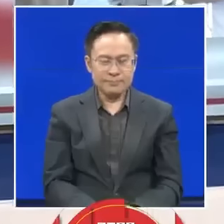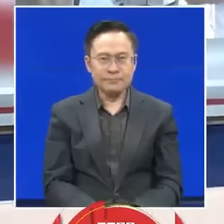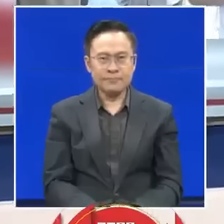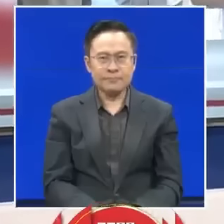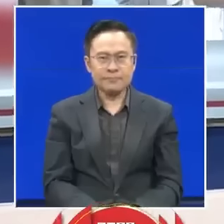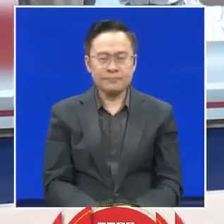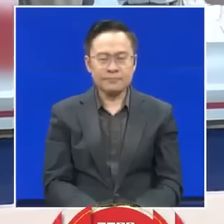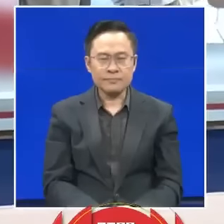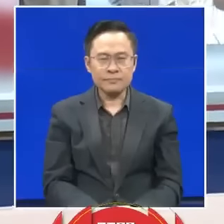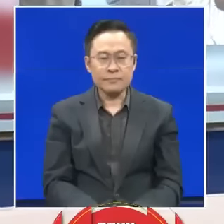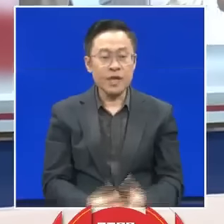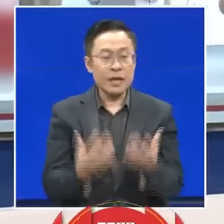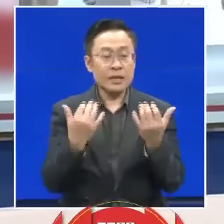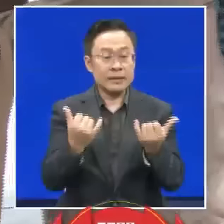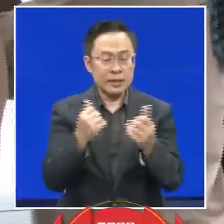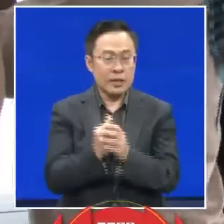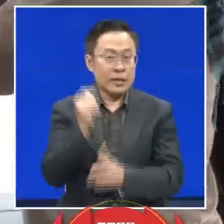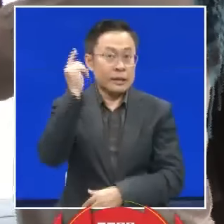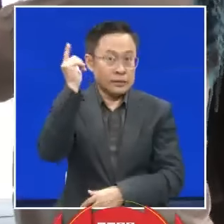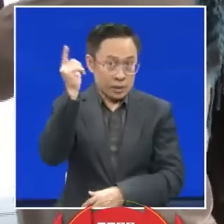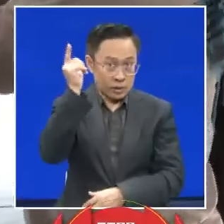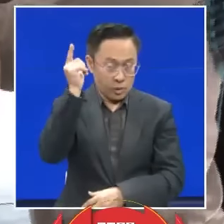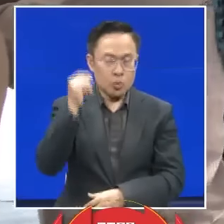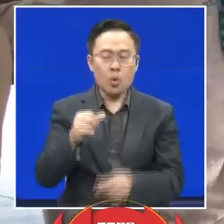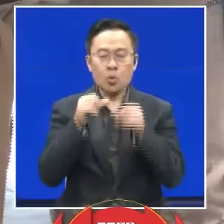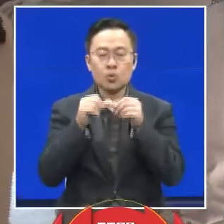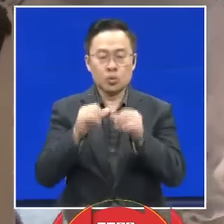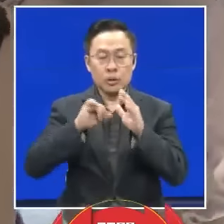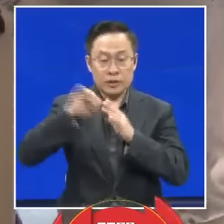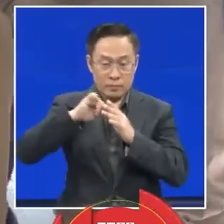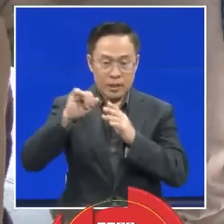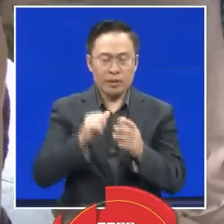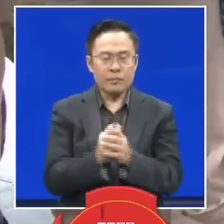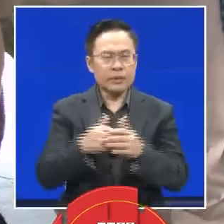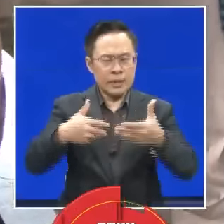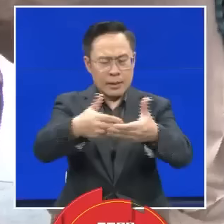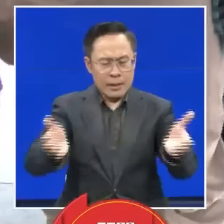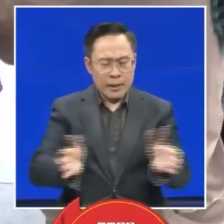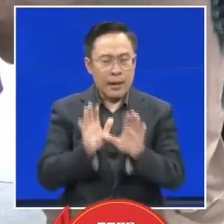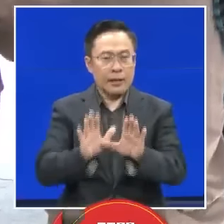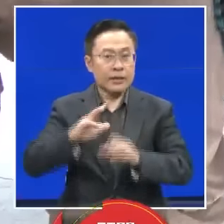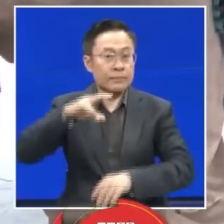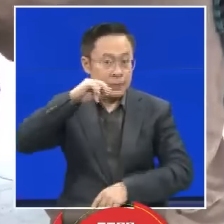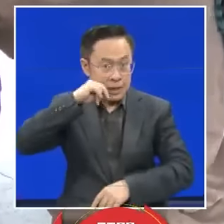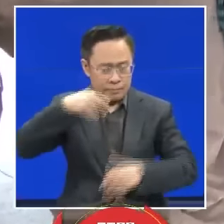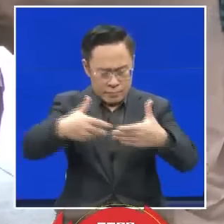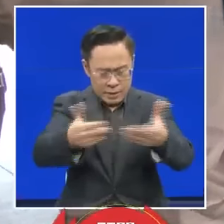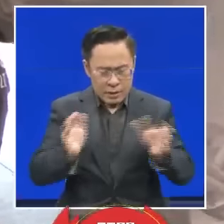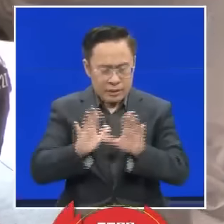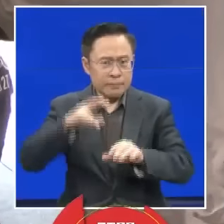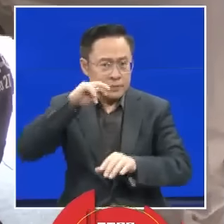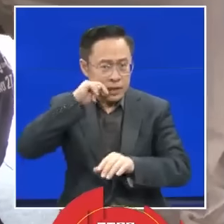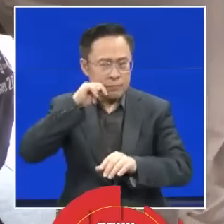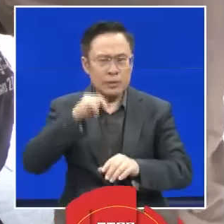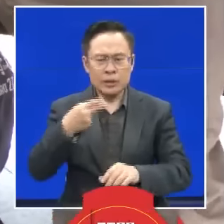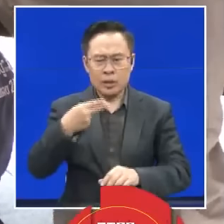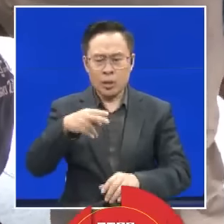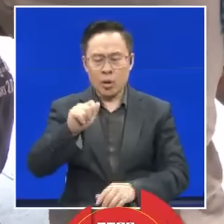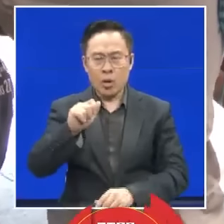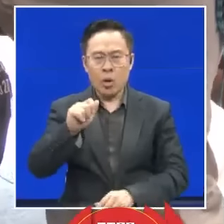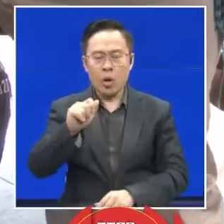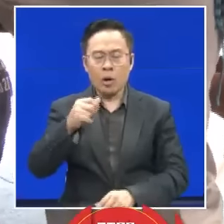เชิญเลยครับ ขอบคุณครับขณะนี้นายทักษิณชินวัตรอดีตนายกรัฐมนตรีก็ได้เดินทางต่อมาที่อ่างเก็บน้ำหนองเขียวจังหวัดเชียงใหม่นะครับภายหลังการเยี่ยมช